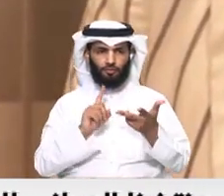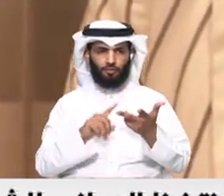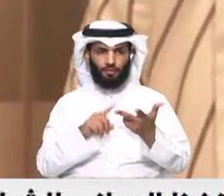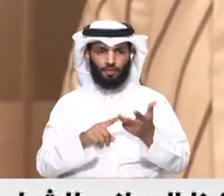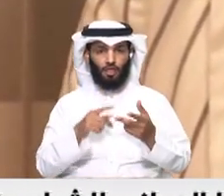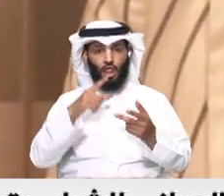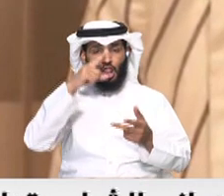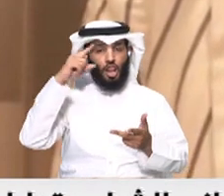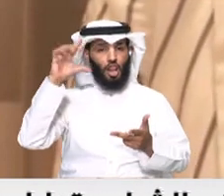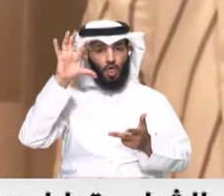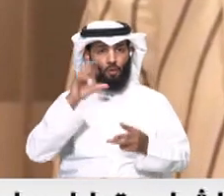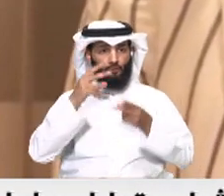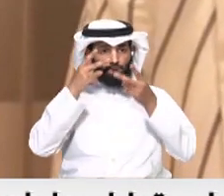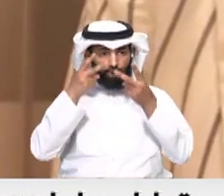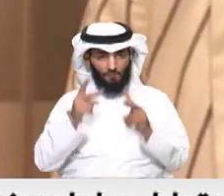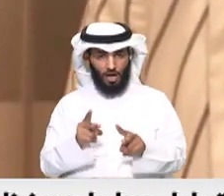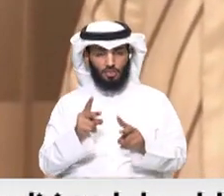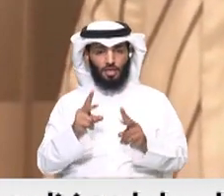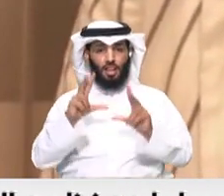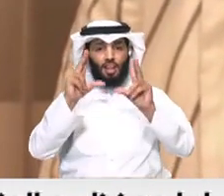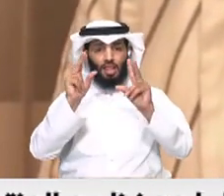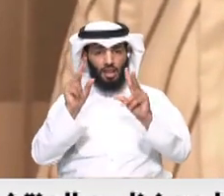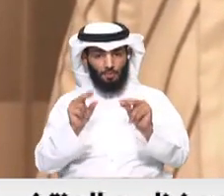بري إسرائيلي على جنوبي لبنان؟